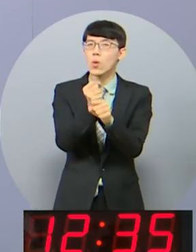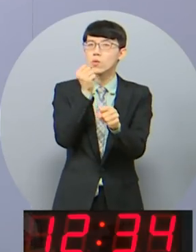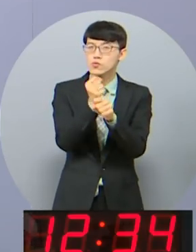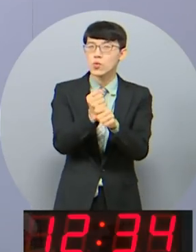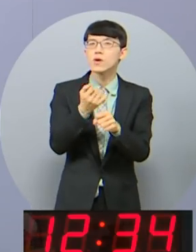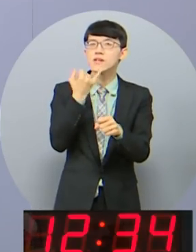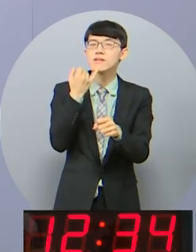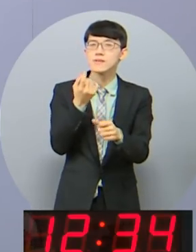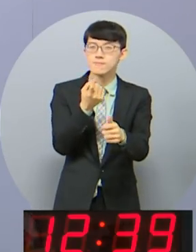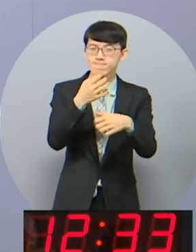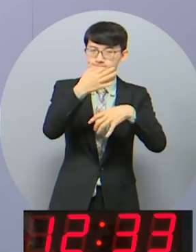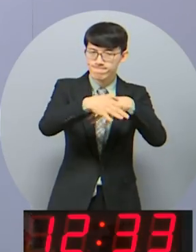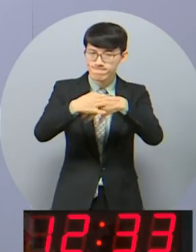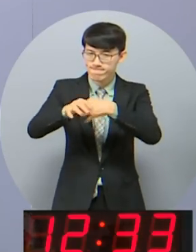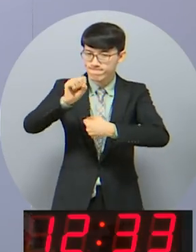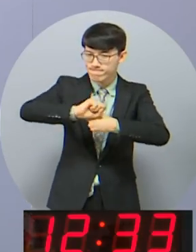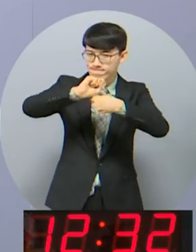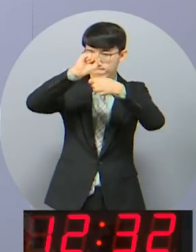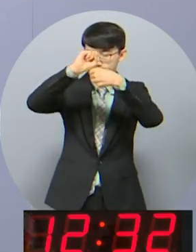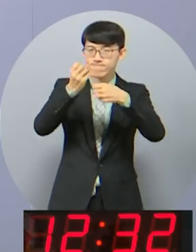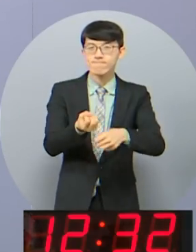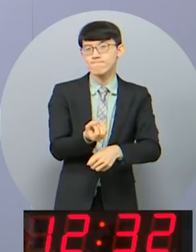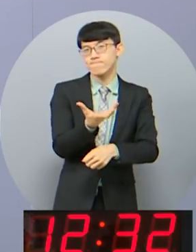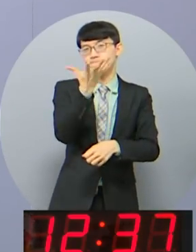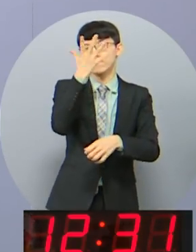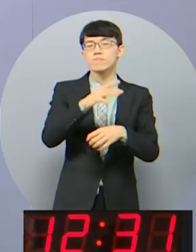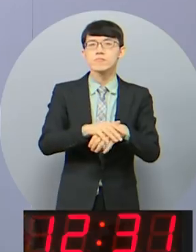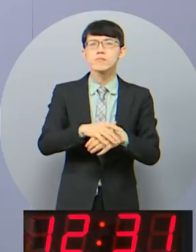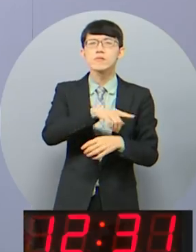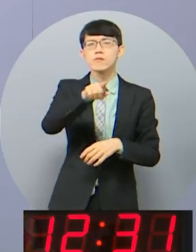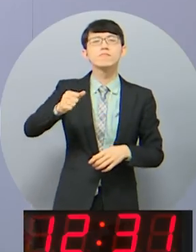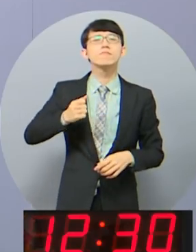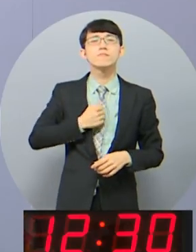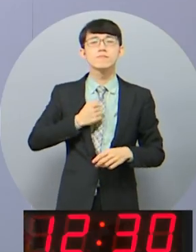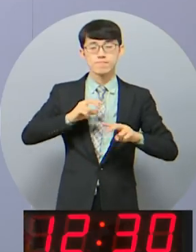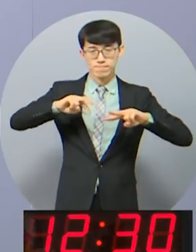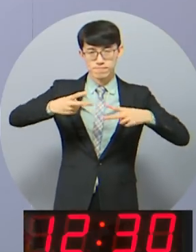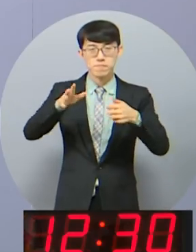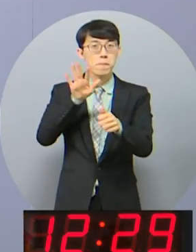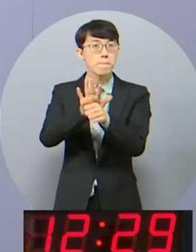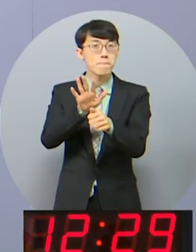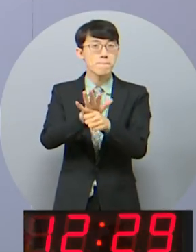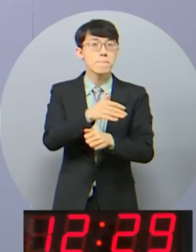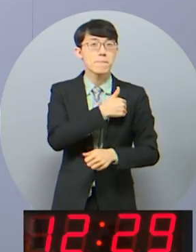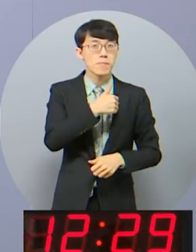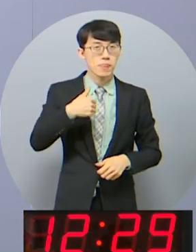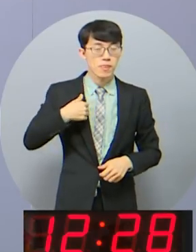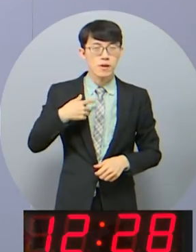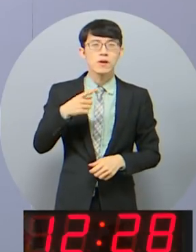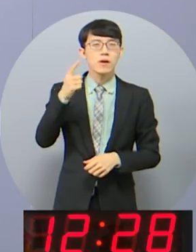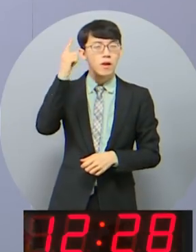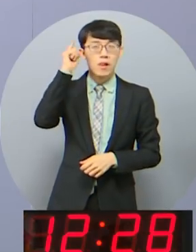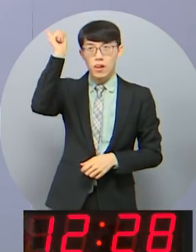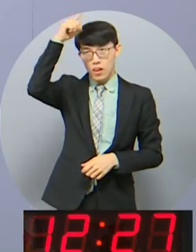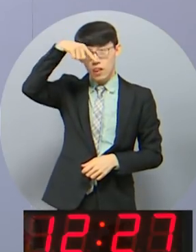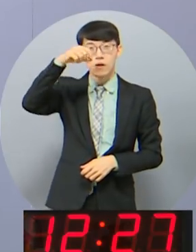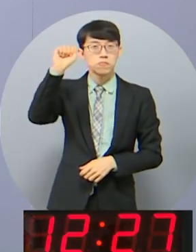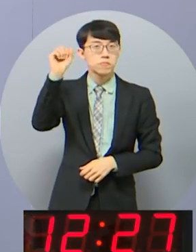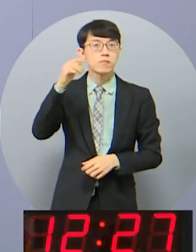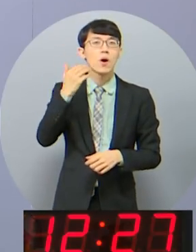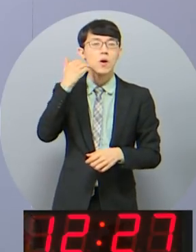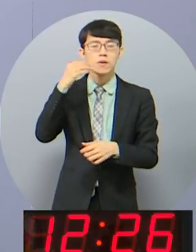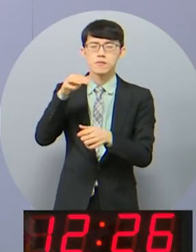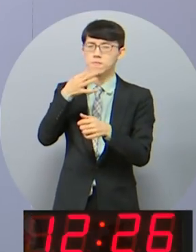们都知道，改变才能带来新契机，能就用旧思维来面对，将会是危